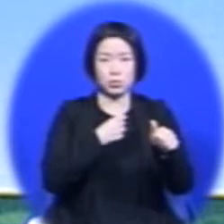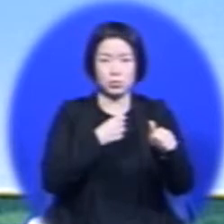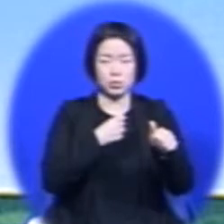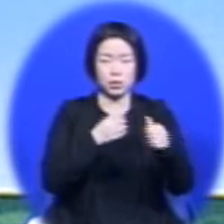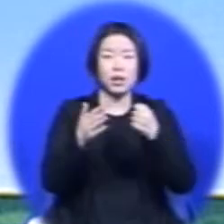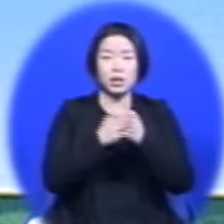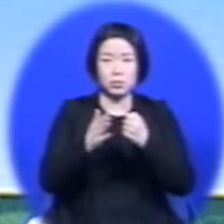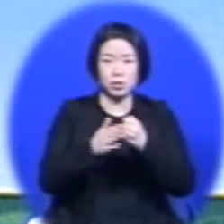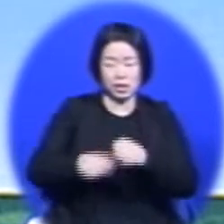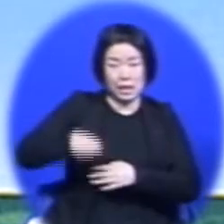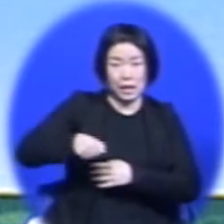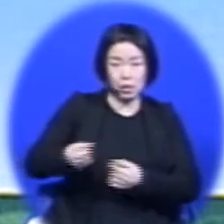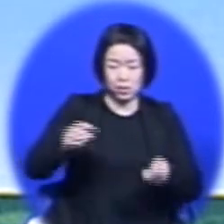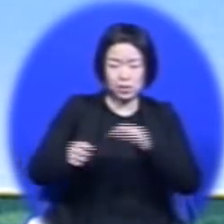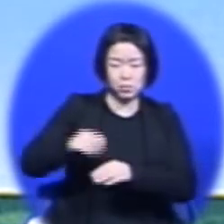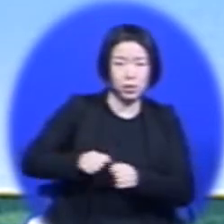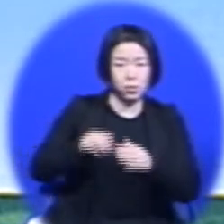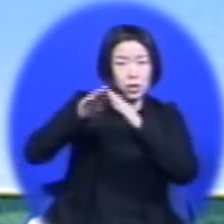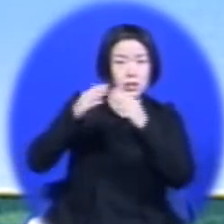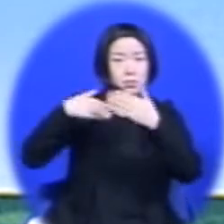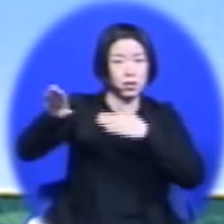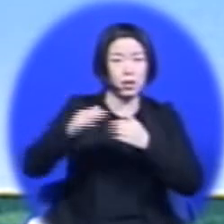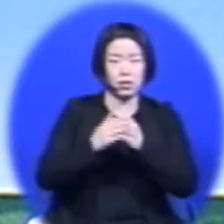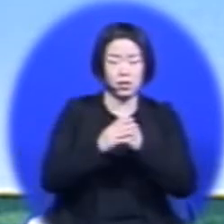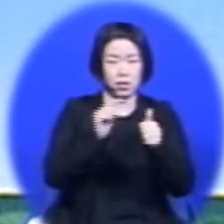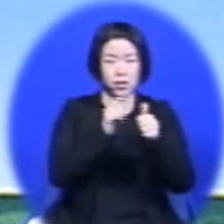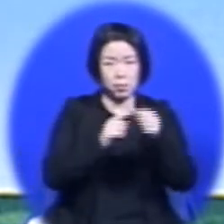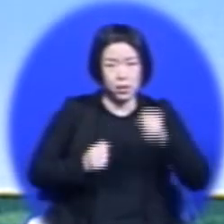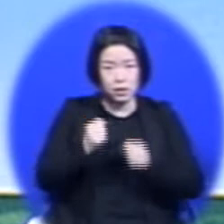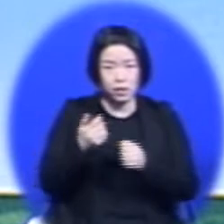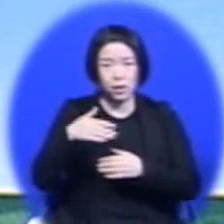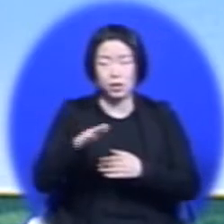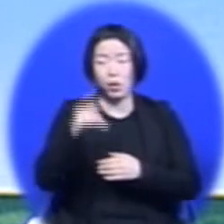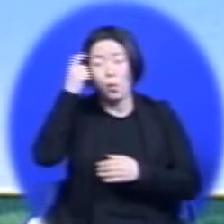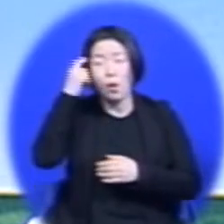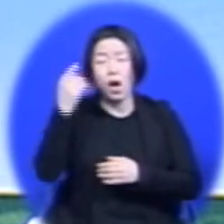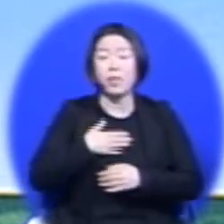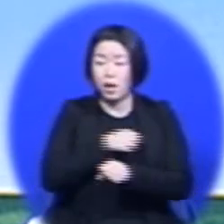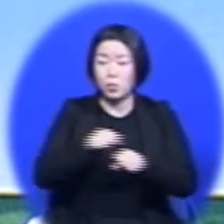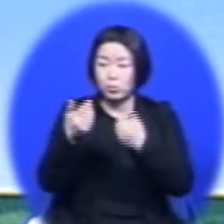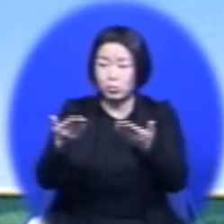싸가지고 나가는 겁니다. 남편이 따라 나오면서 왜 그러냐고, 내가 용서해 준다 그랬잖아.